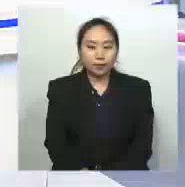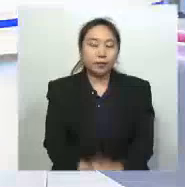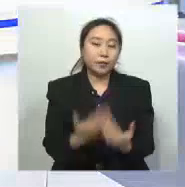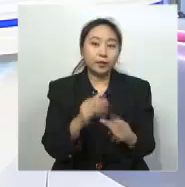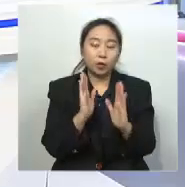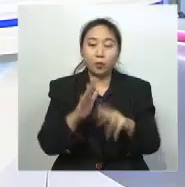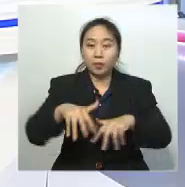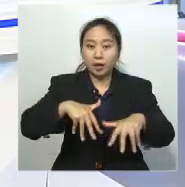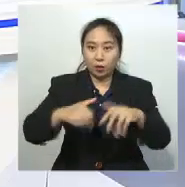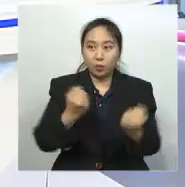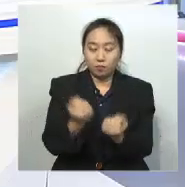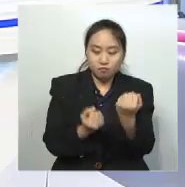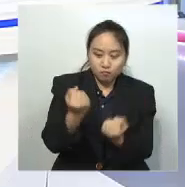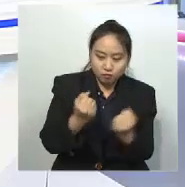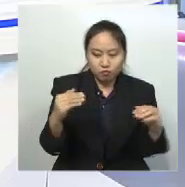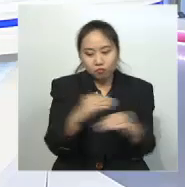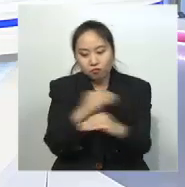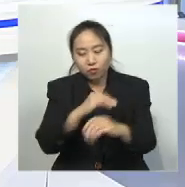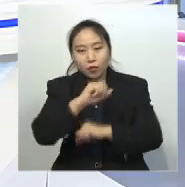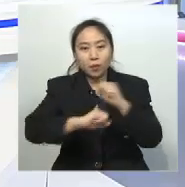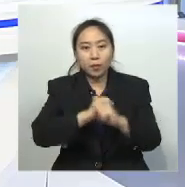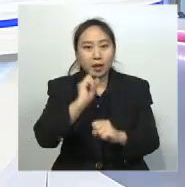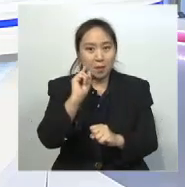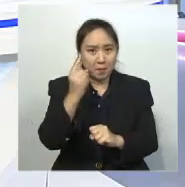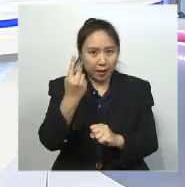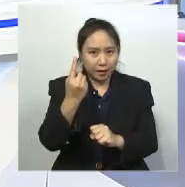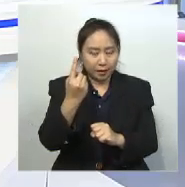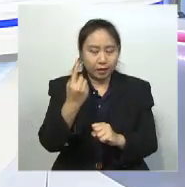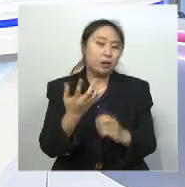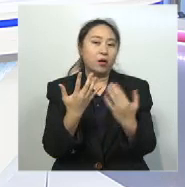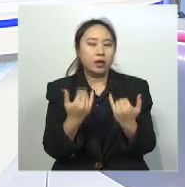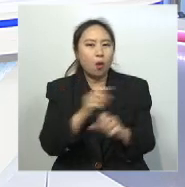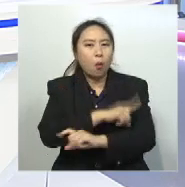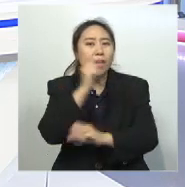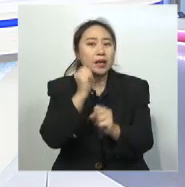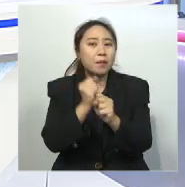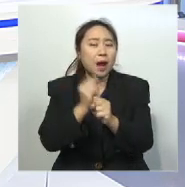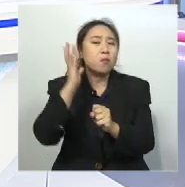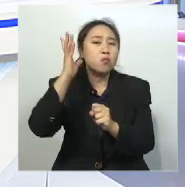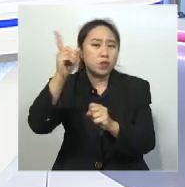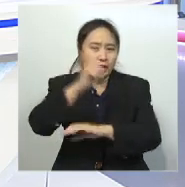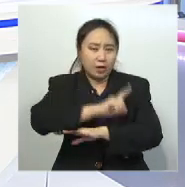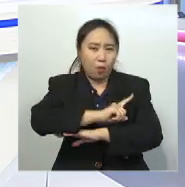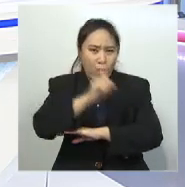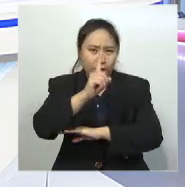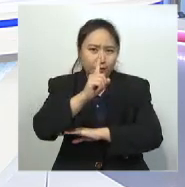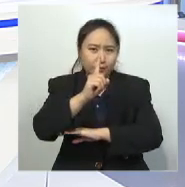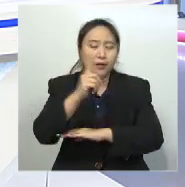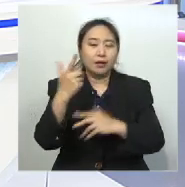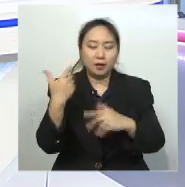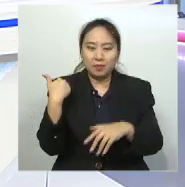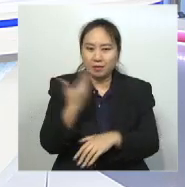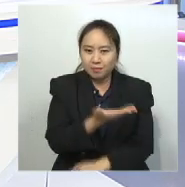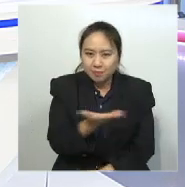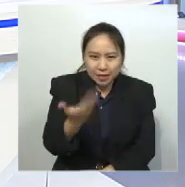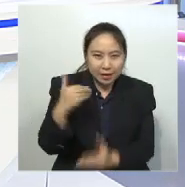ส่วนการเดินทางของพี่น้องประชาชนในช่วงเทศกาลปีใหม่นะคะเพราะว่าจริงๆแล้วเนี่ยเหลือวันทำงานวันพรุ่งนี้อีกแค่วันเดียวเท่านั้นหล